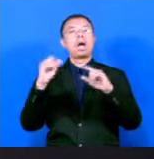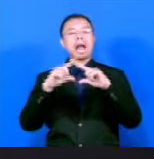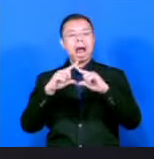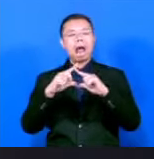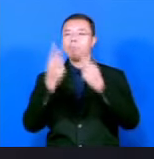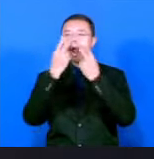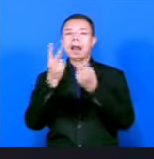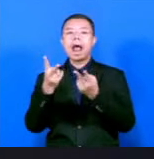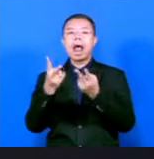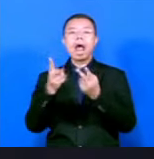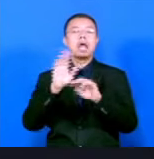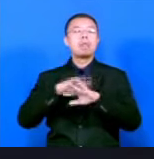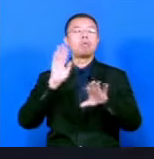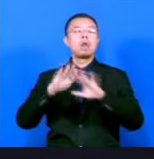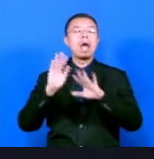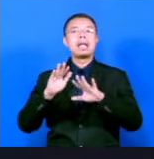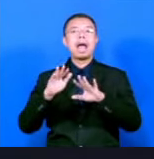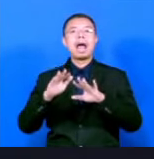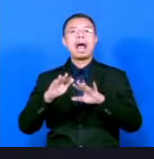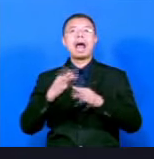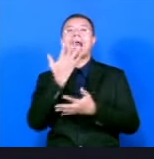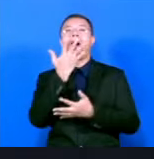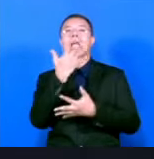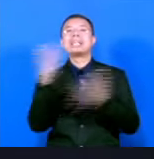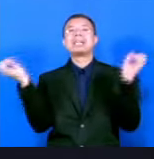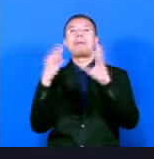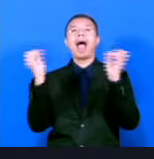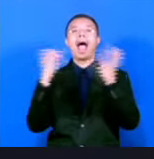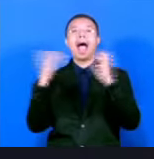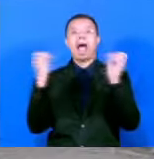untuk menyaksikan tradisi perang nasi atau sauran.